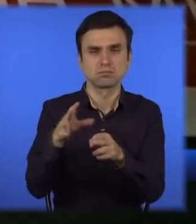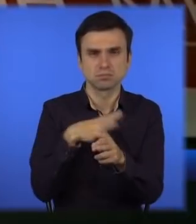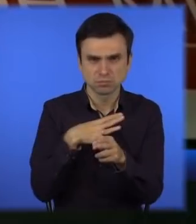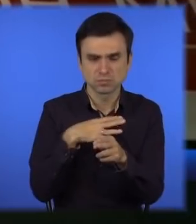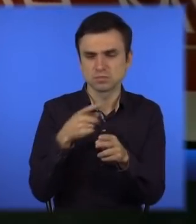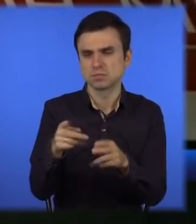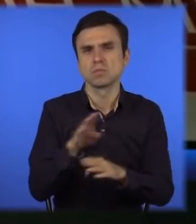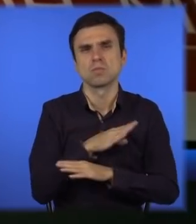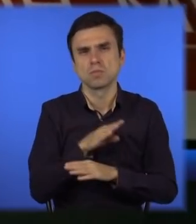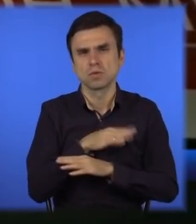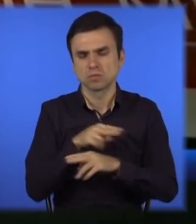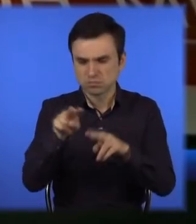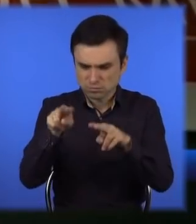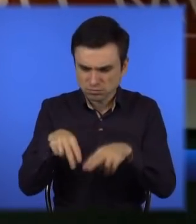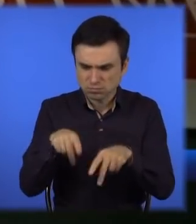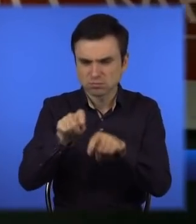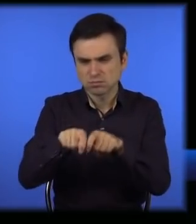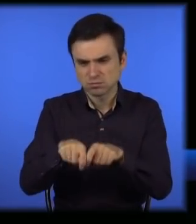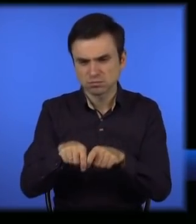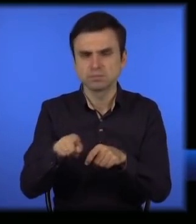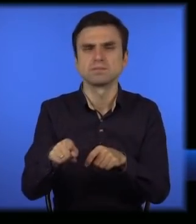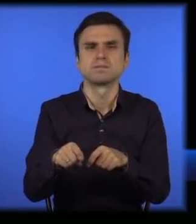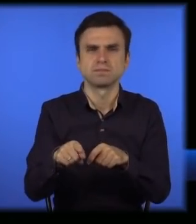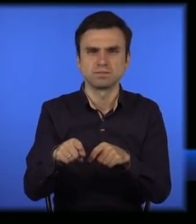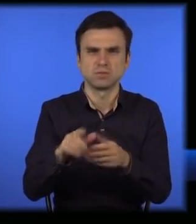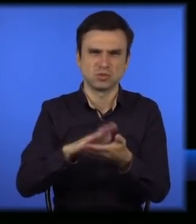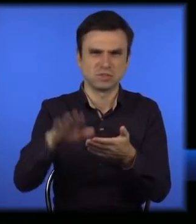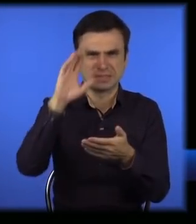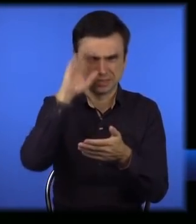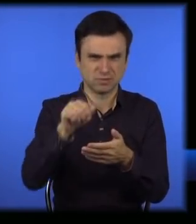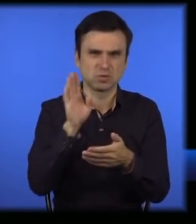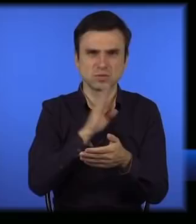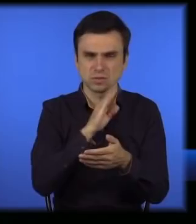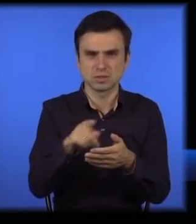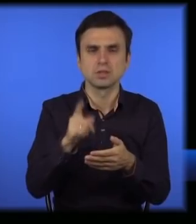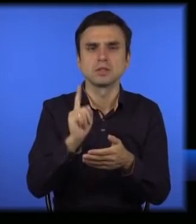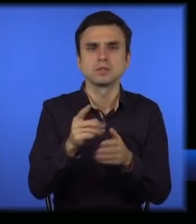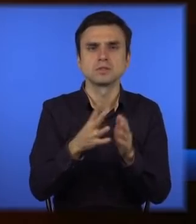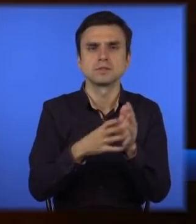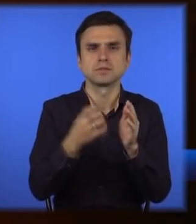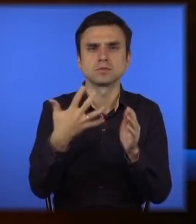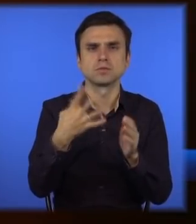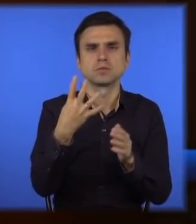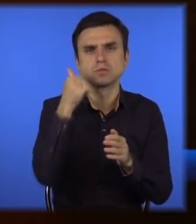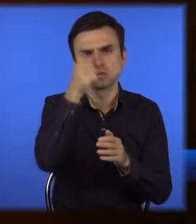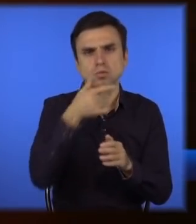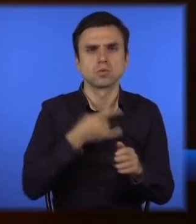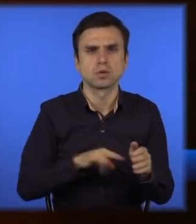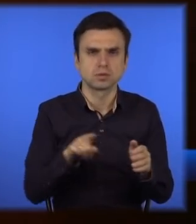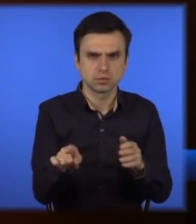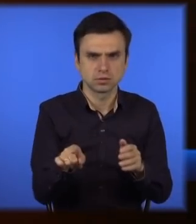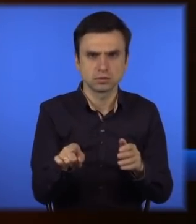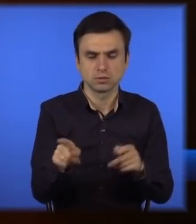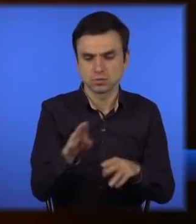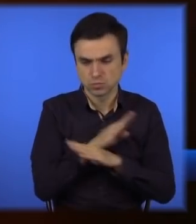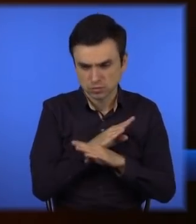5 вересня у центральному міському районі. За попередньою інформацією, жінка страждала від онкологічного захворювання. Ймовірно, саме